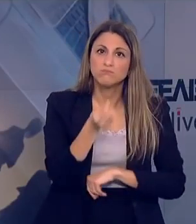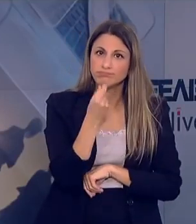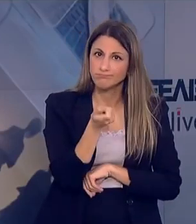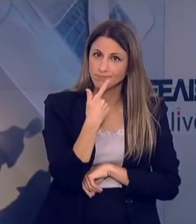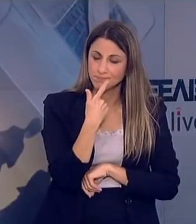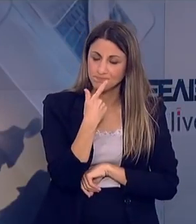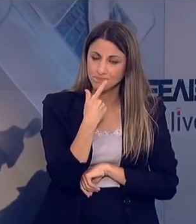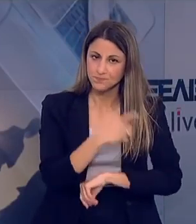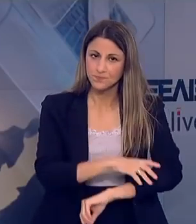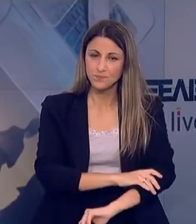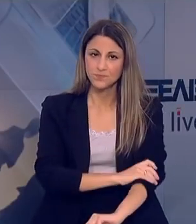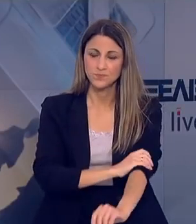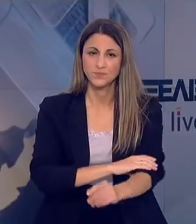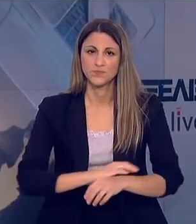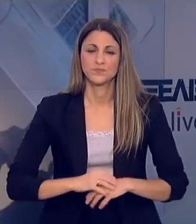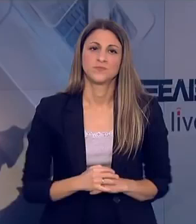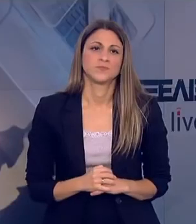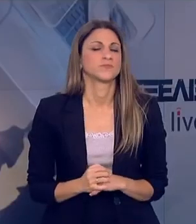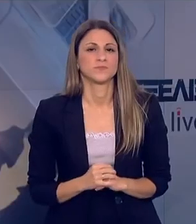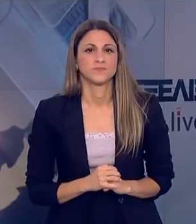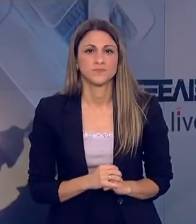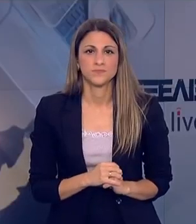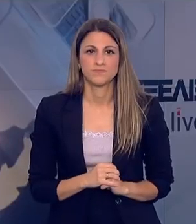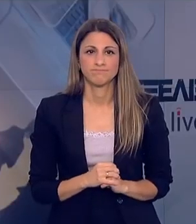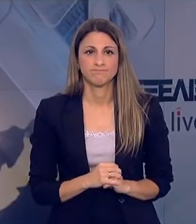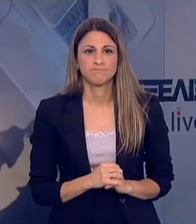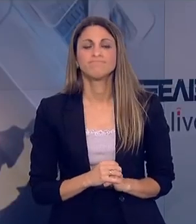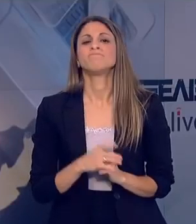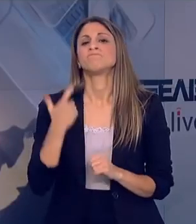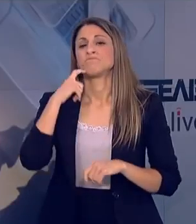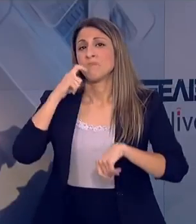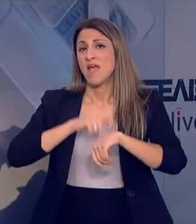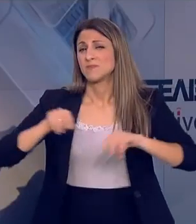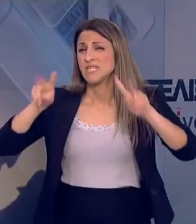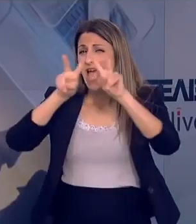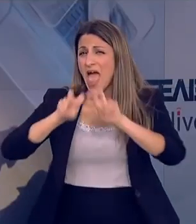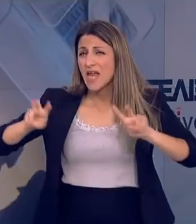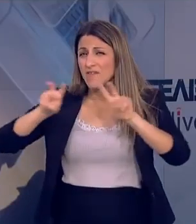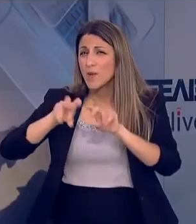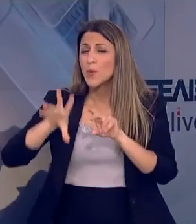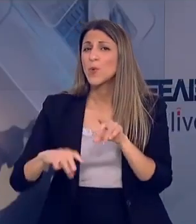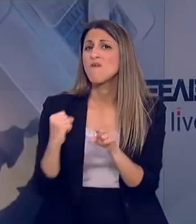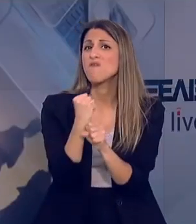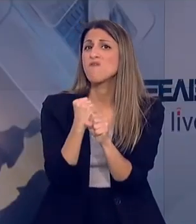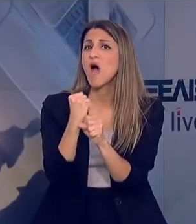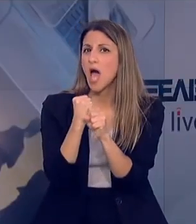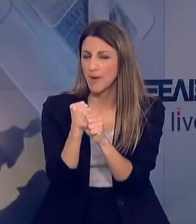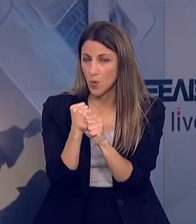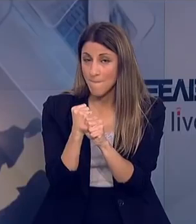Βλέπουμε ότι χαρακτηριστικά οι προσπάθειες για ένα επιτυχές φάρμακο, ενώ μέχρι τώρα αφορούσαν κυρίως τις σοβαρές μορφές της